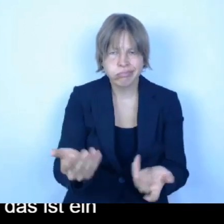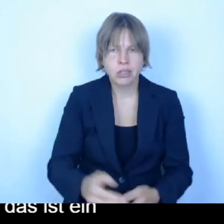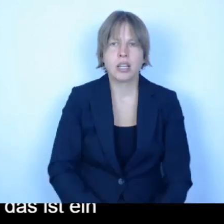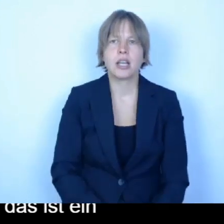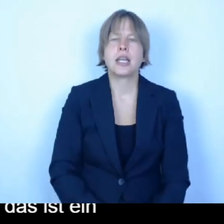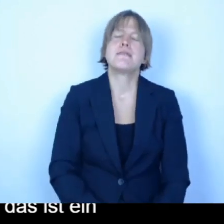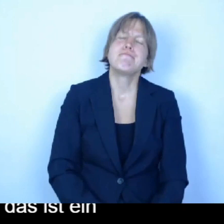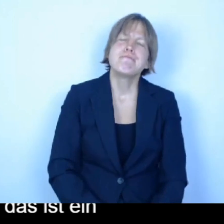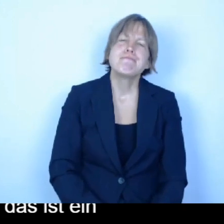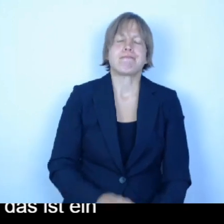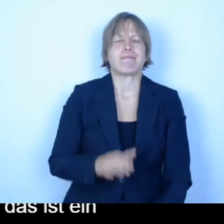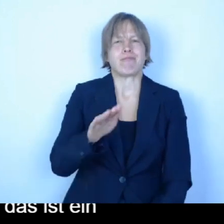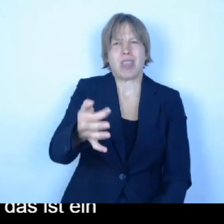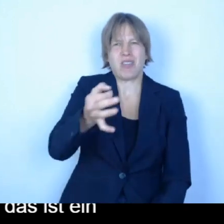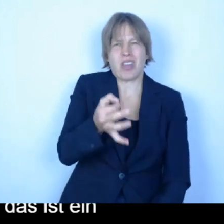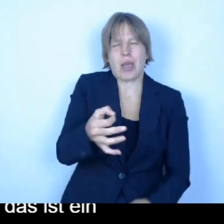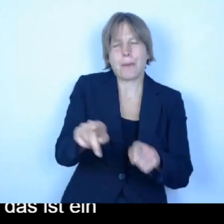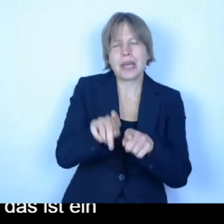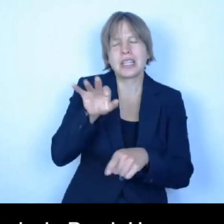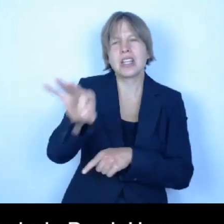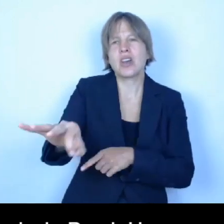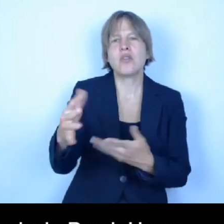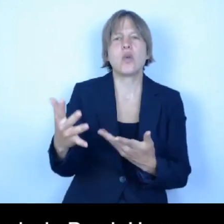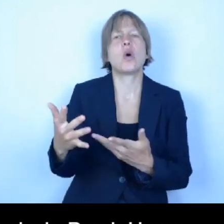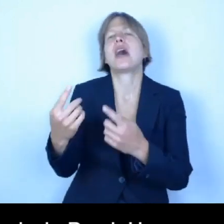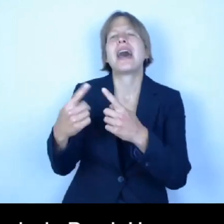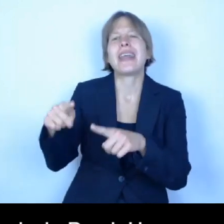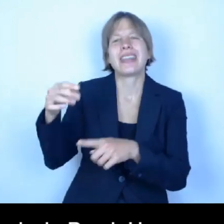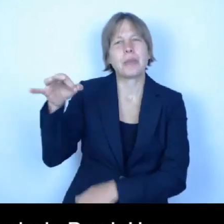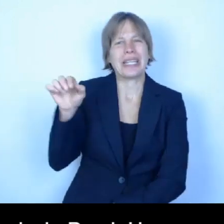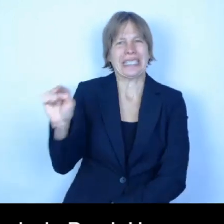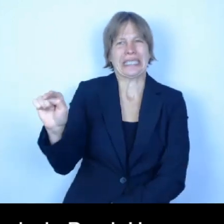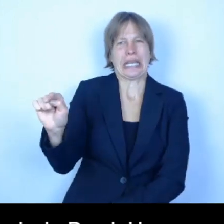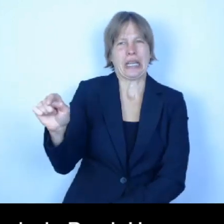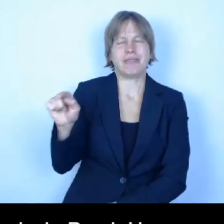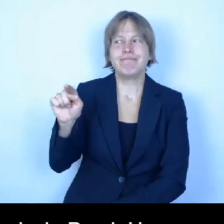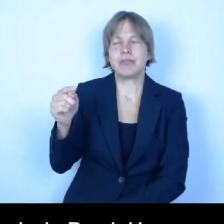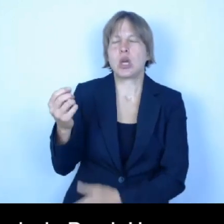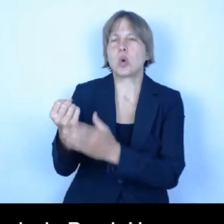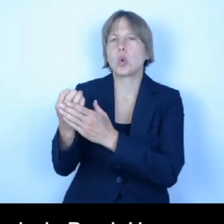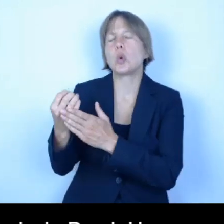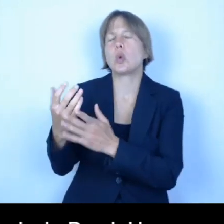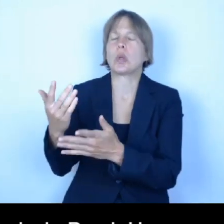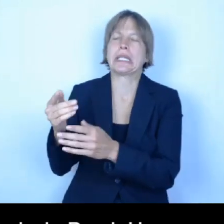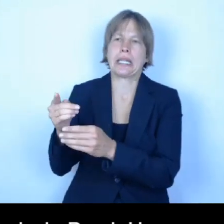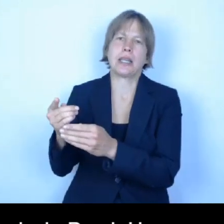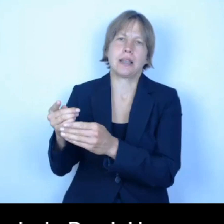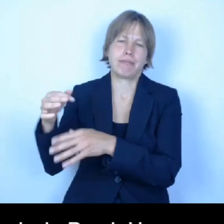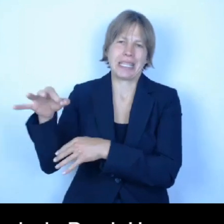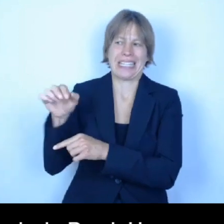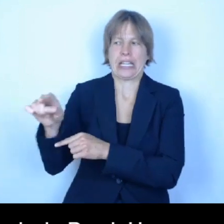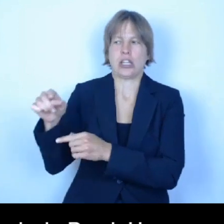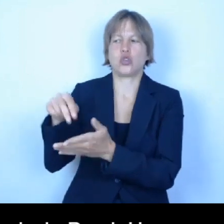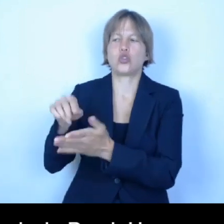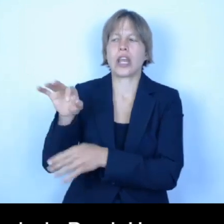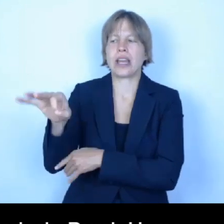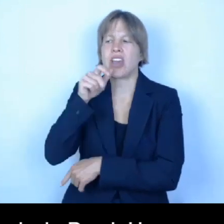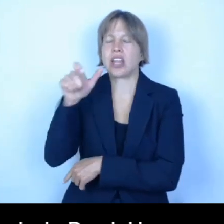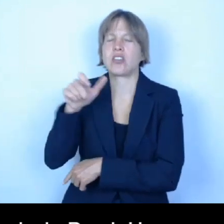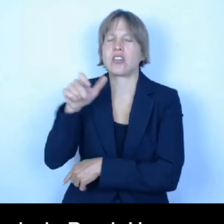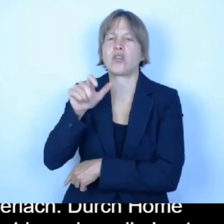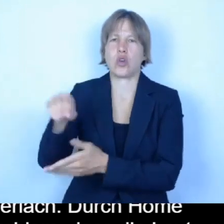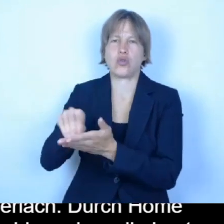dass die gerade extrem bestrebt sind. Auch die, es sind ja Gelder da. Das Problem ist jetzt, wir müssen wirklich dann die Förderung ausgeben.